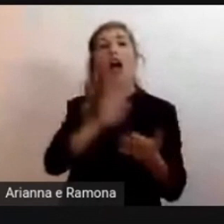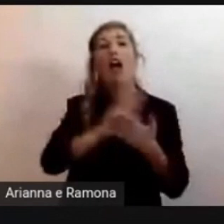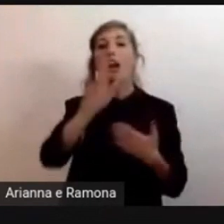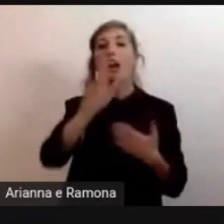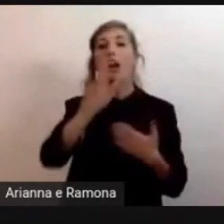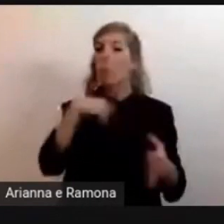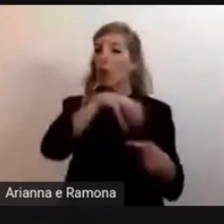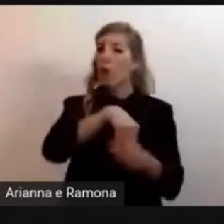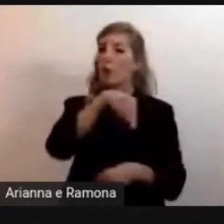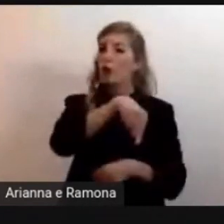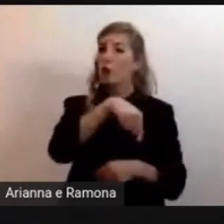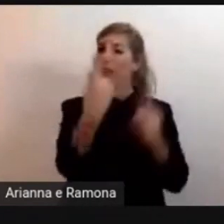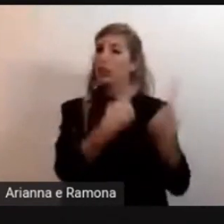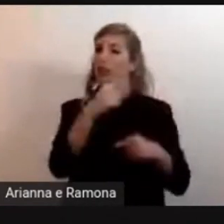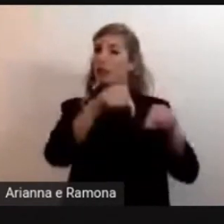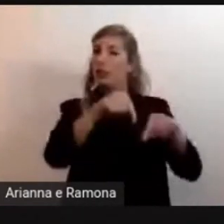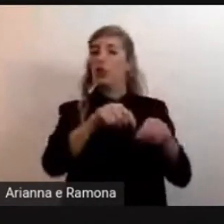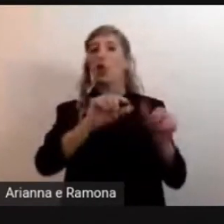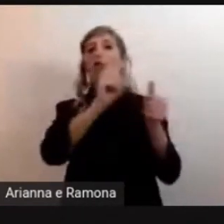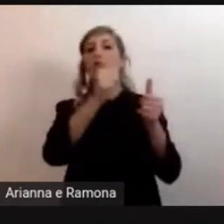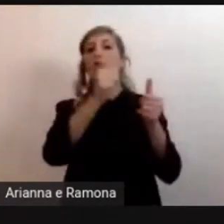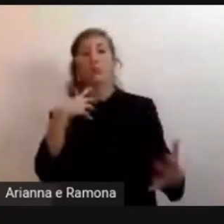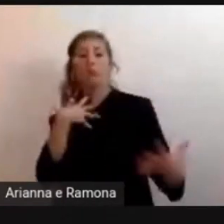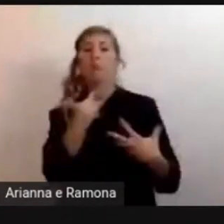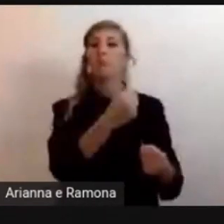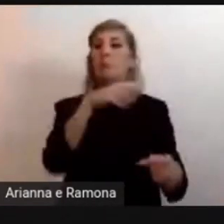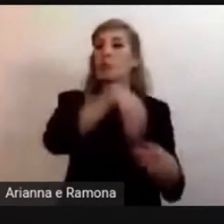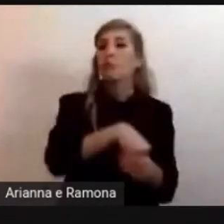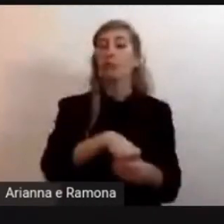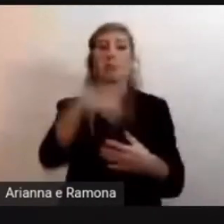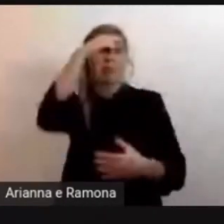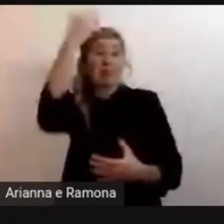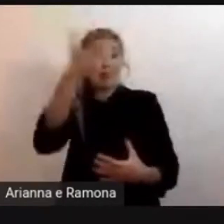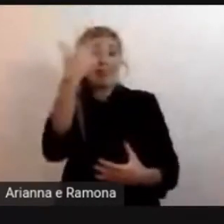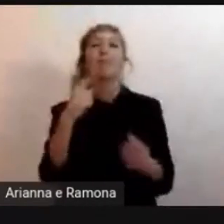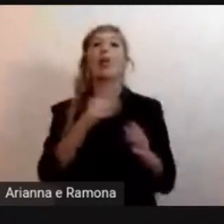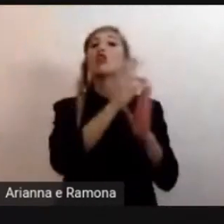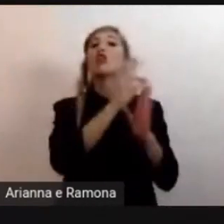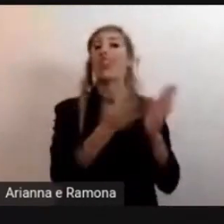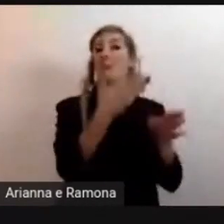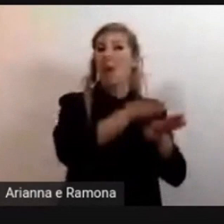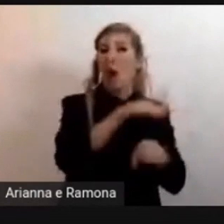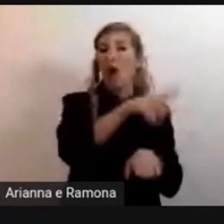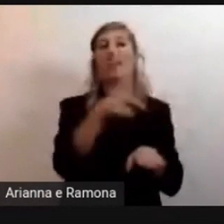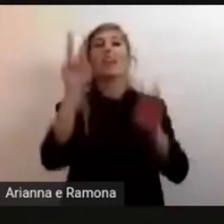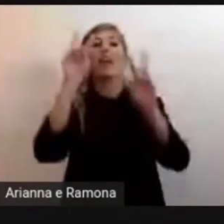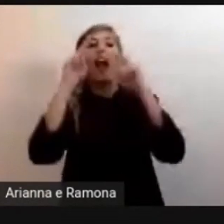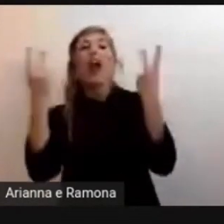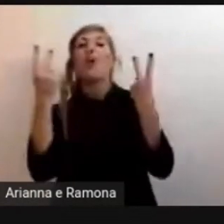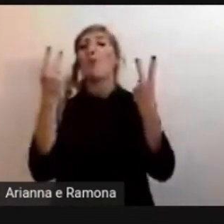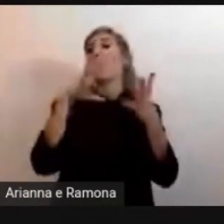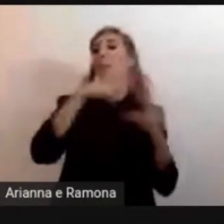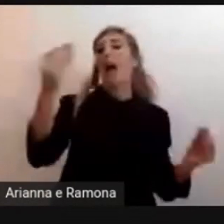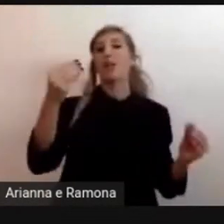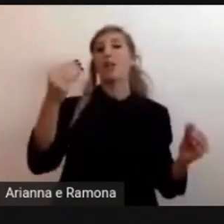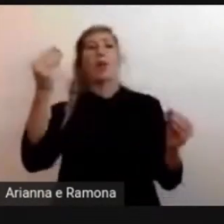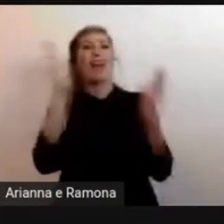in tutto tutto questo travolti nelle coscienze dei morti a lui natale pasqua sono tutte